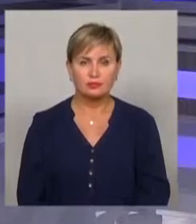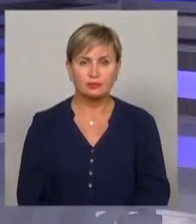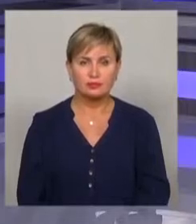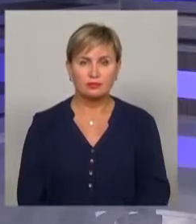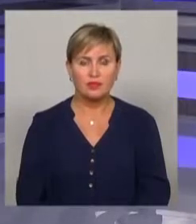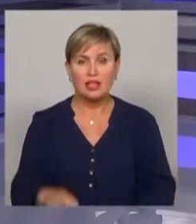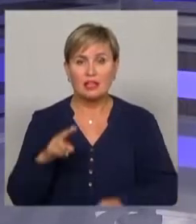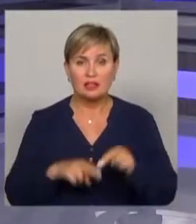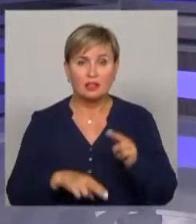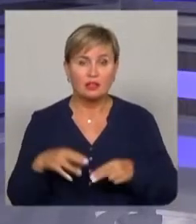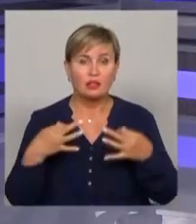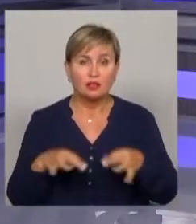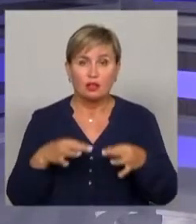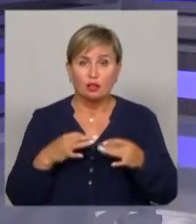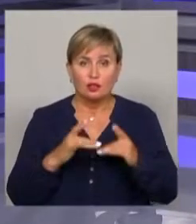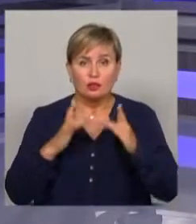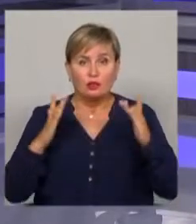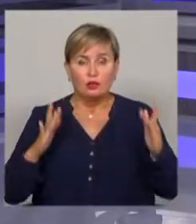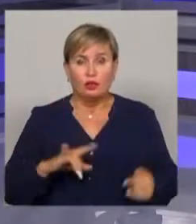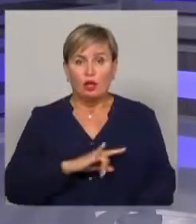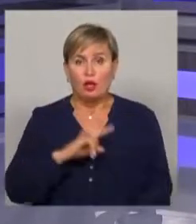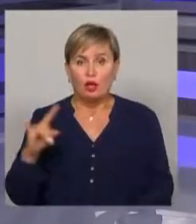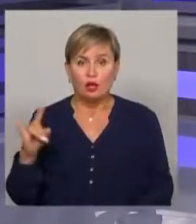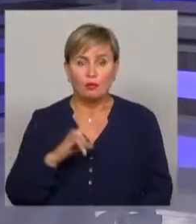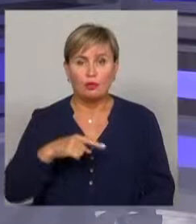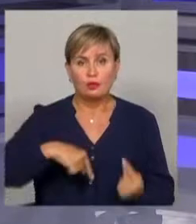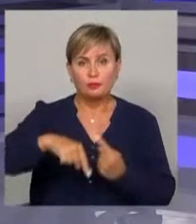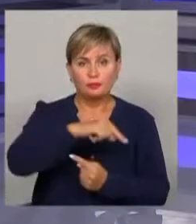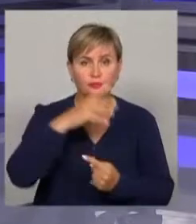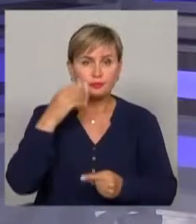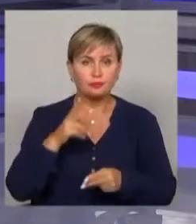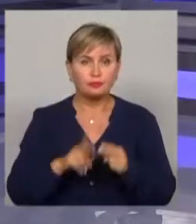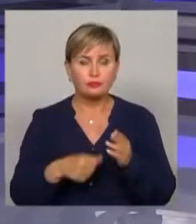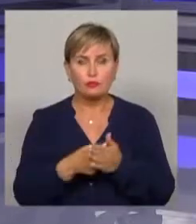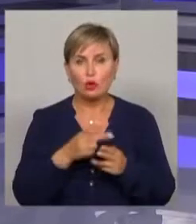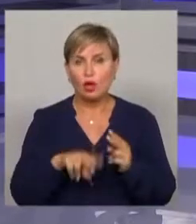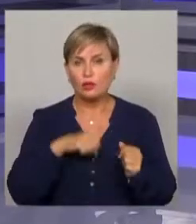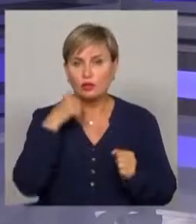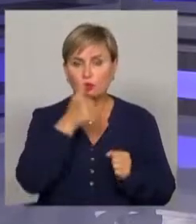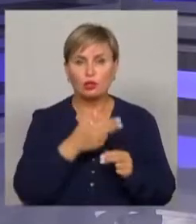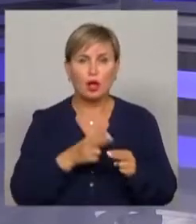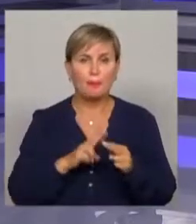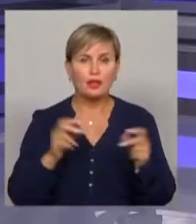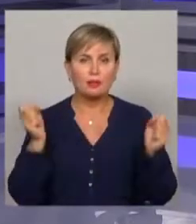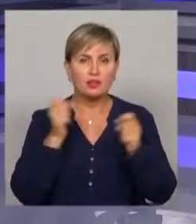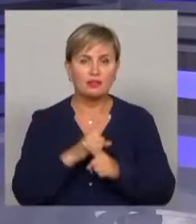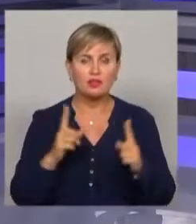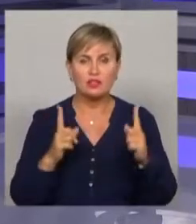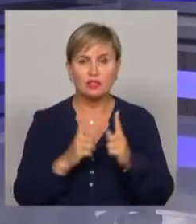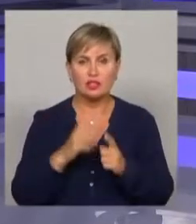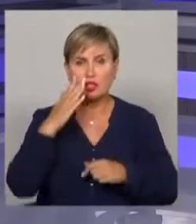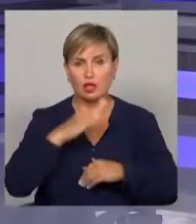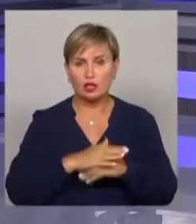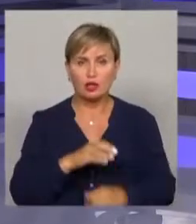Между тем, строительство транспортной развязки на аэропортовском кольце в Алматы завершат до конца года. Об этом стало известно на встрече